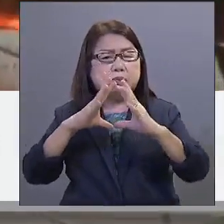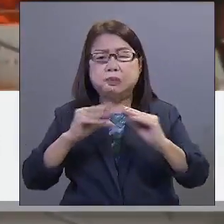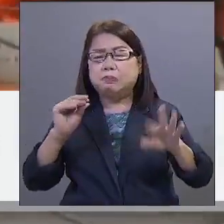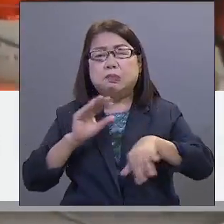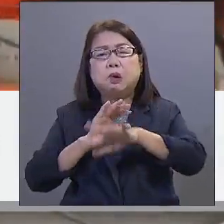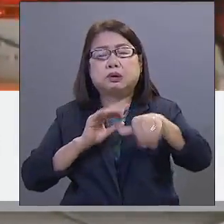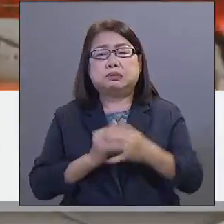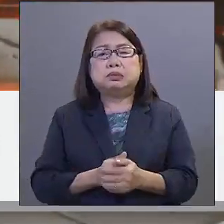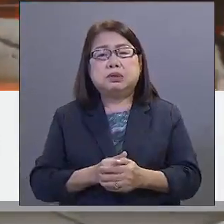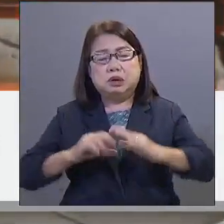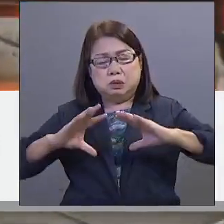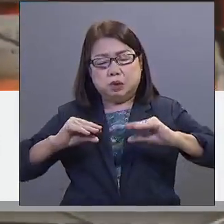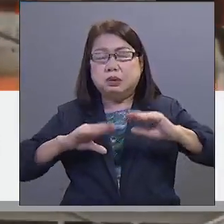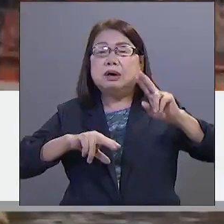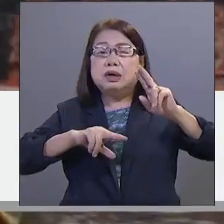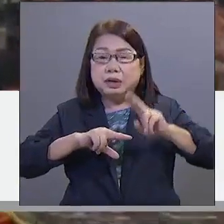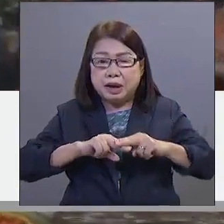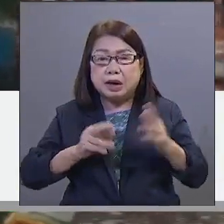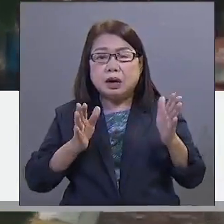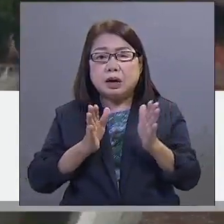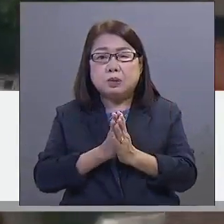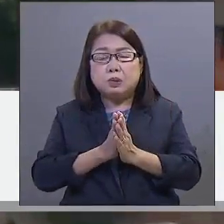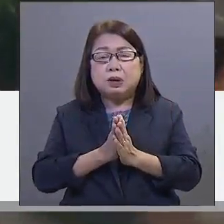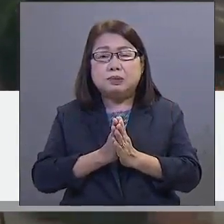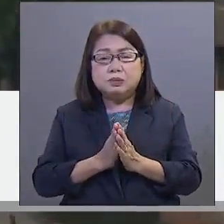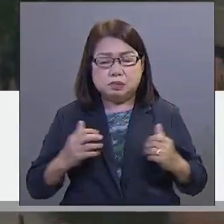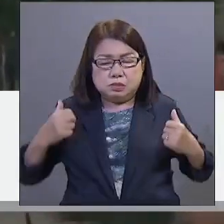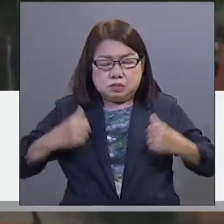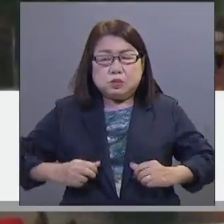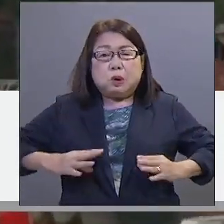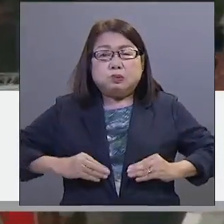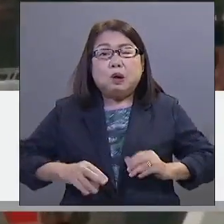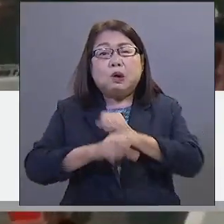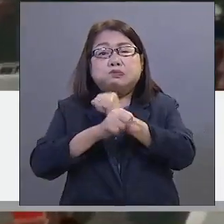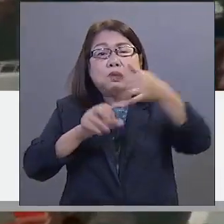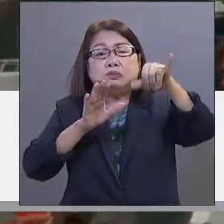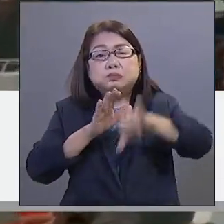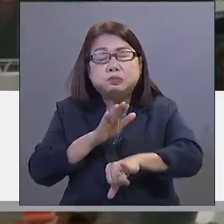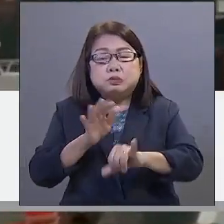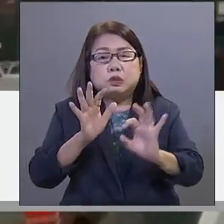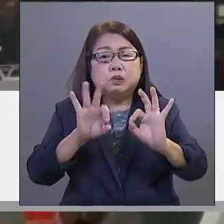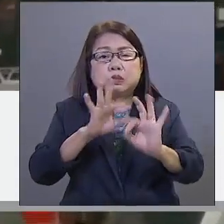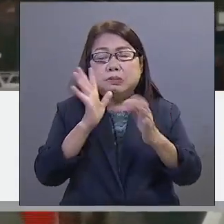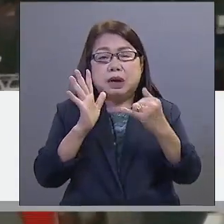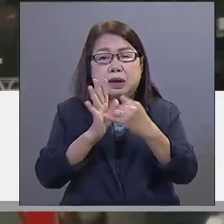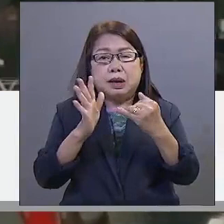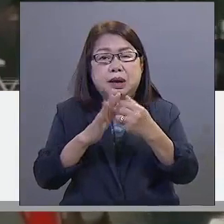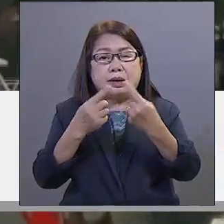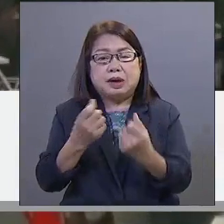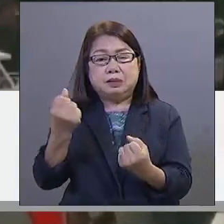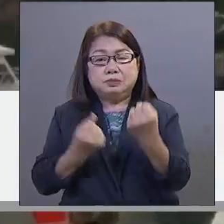เนื่องจากโซฟาและเก้าอี้รวมถึงเสื้อชูชีพทำให้เกิดไฟลุกลามได้ง่ายแต่ว่าในส่วนของห้องเครื่องนั้นไม่ได้รับความเสียห